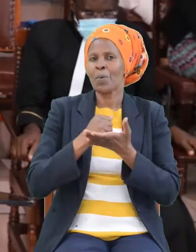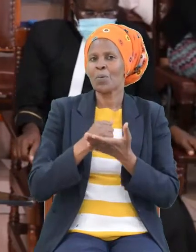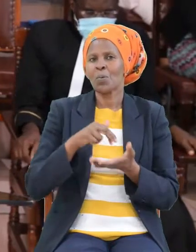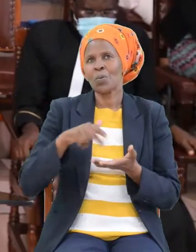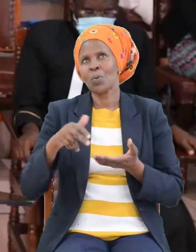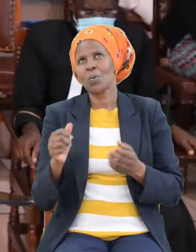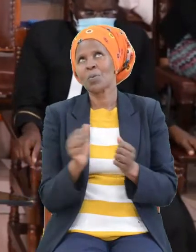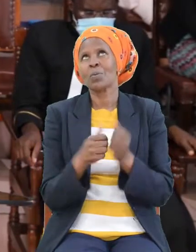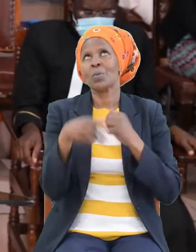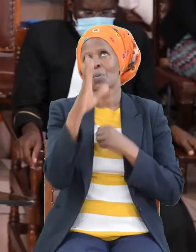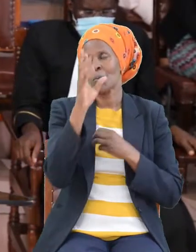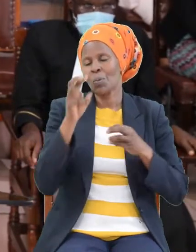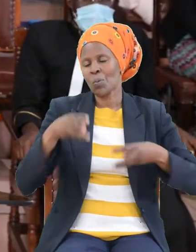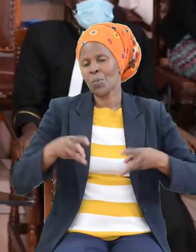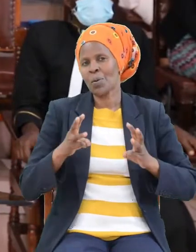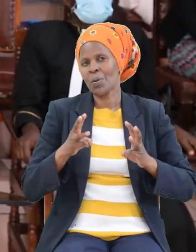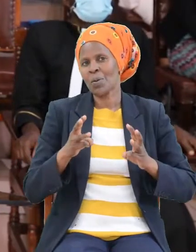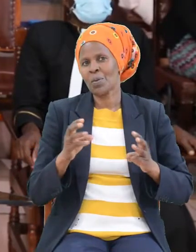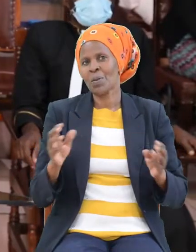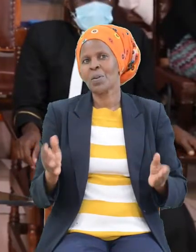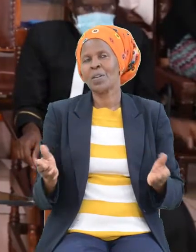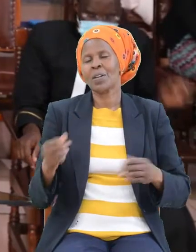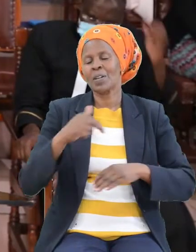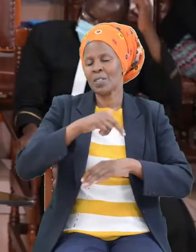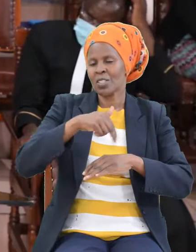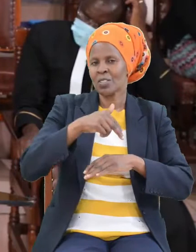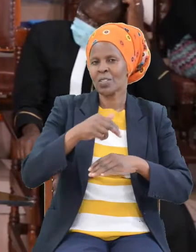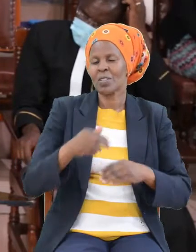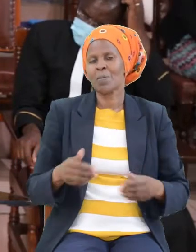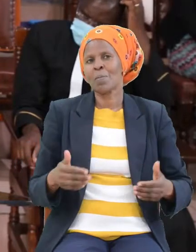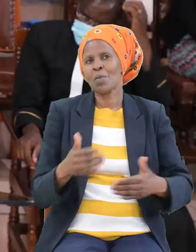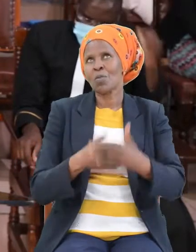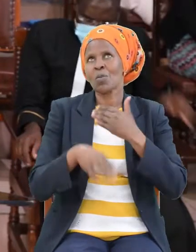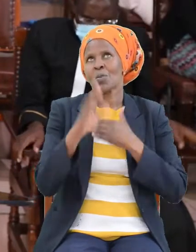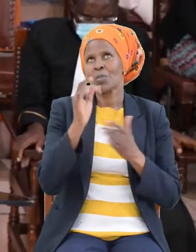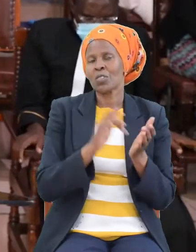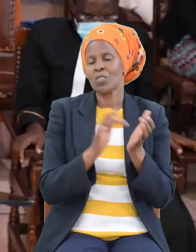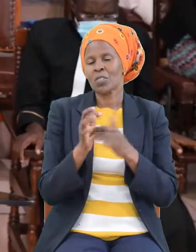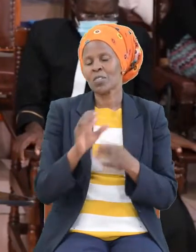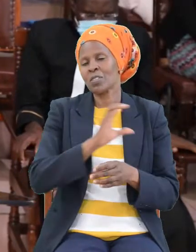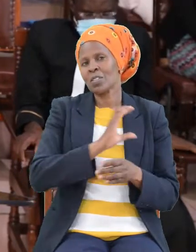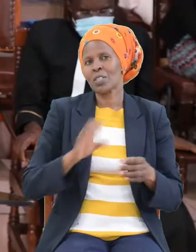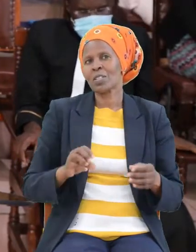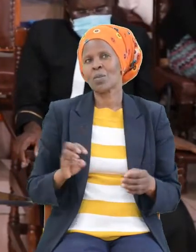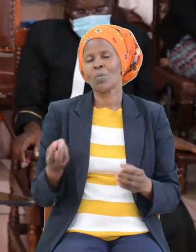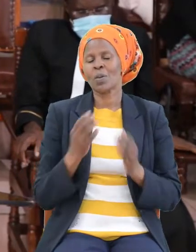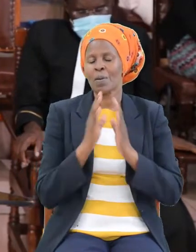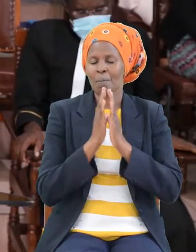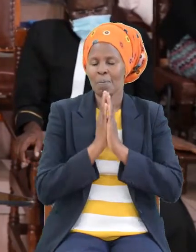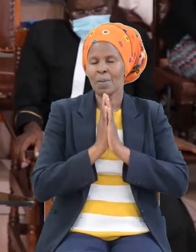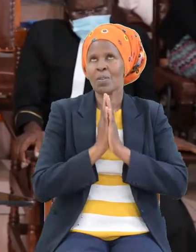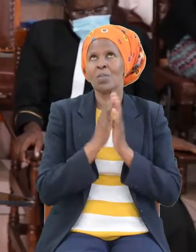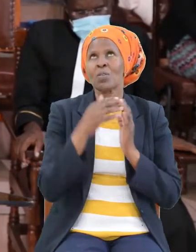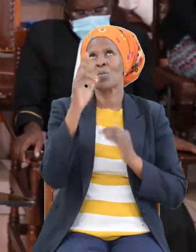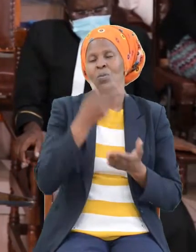na mapenzi yako. Tunaleta nchi yako yetu mikononi mwako Yesu Kristo. Tukiomba Baba Roho